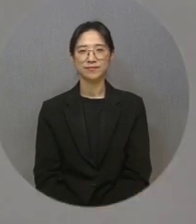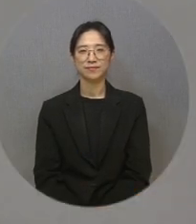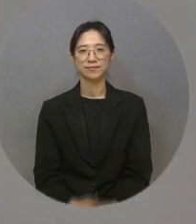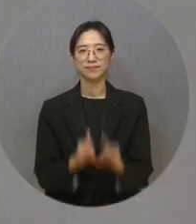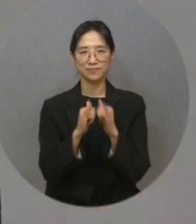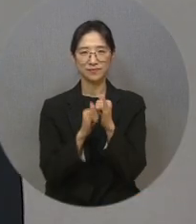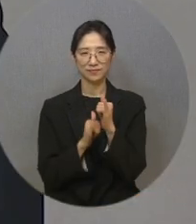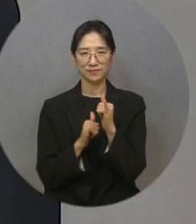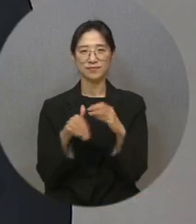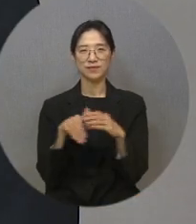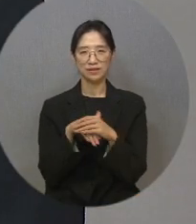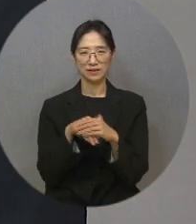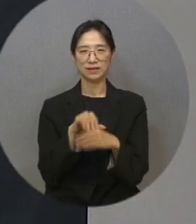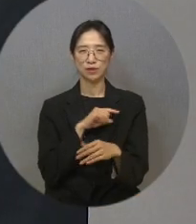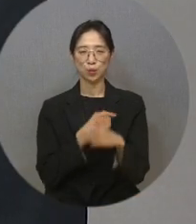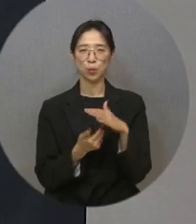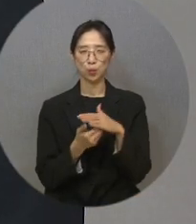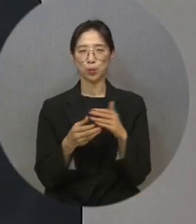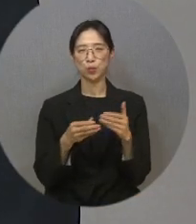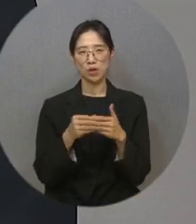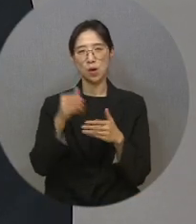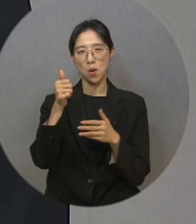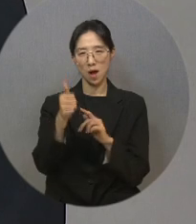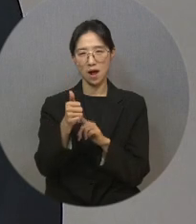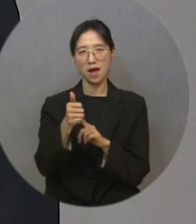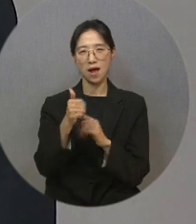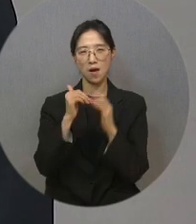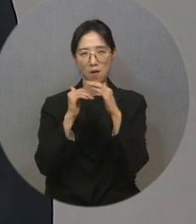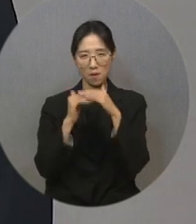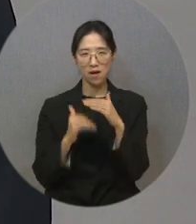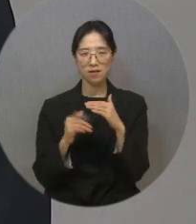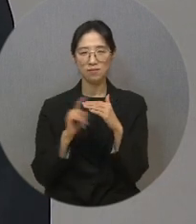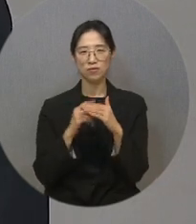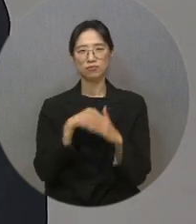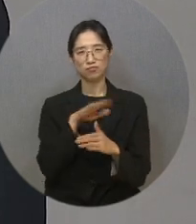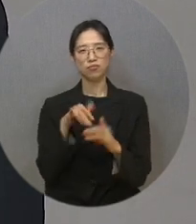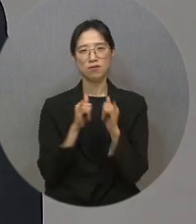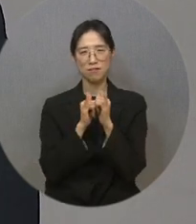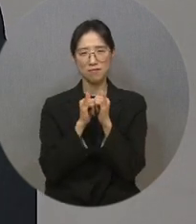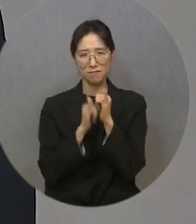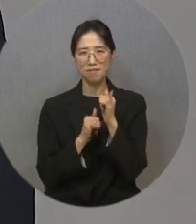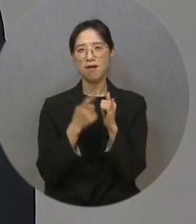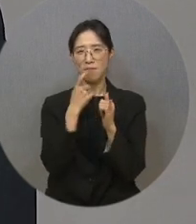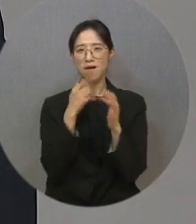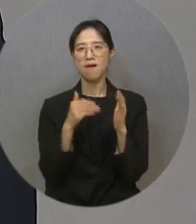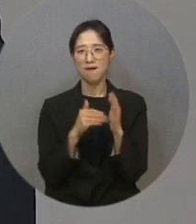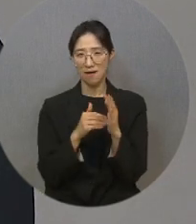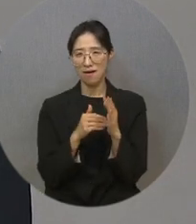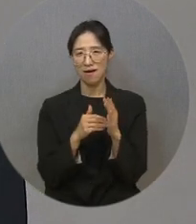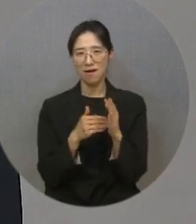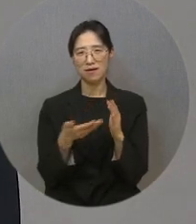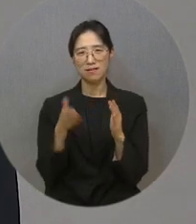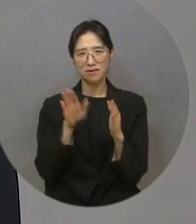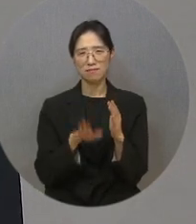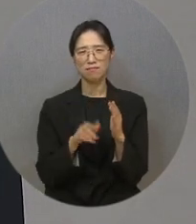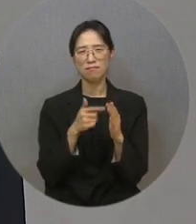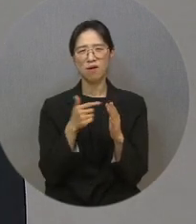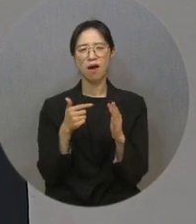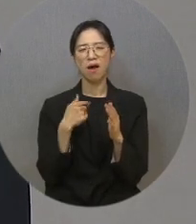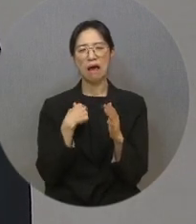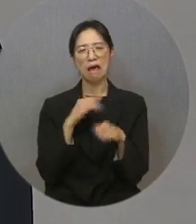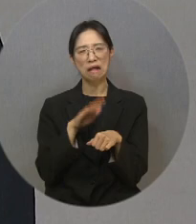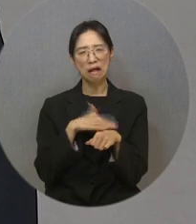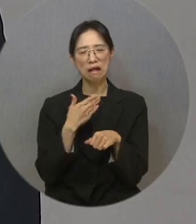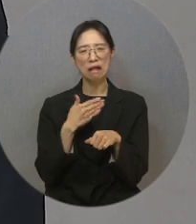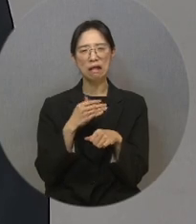역사 문화 최고 지도자 과정이라는 게 우리가 역사를 배웠습니다. 배웠는데 역사를 너무 잘못 알고